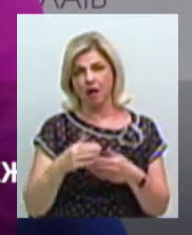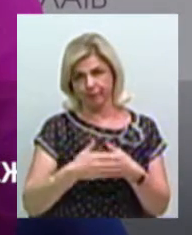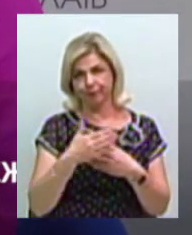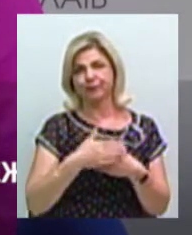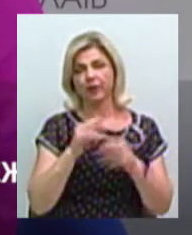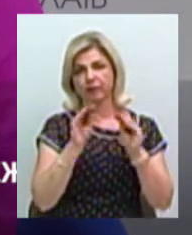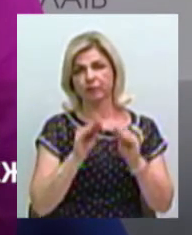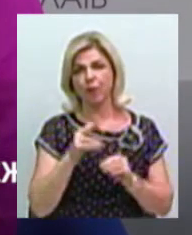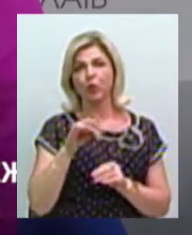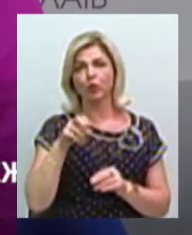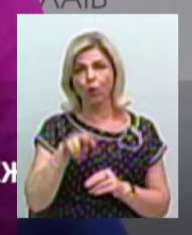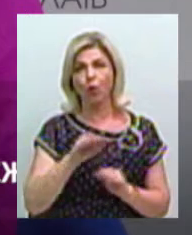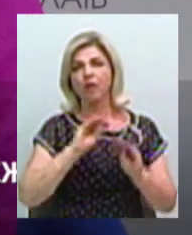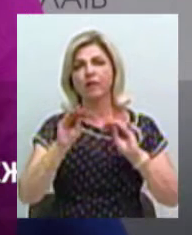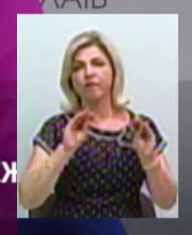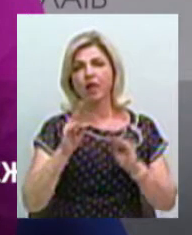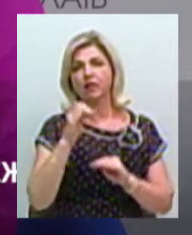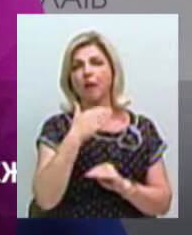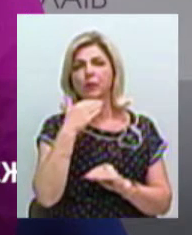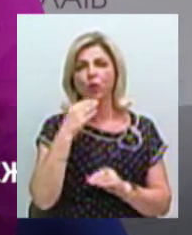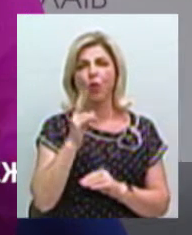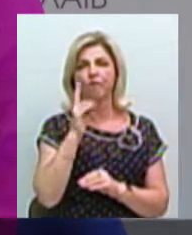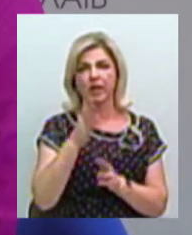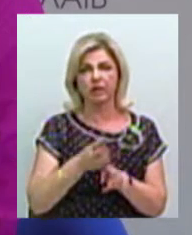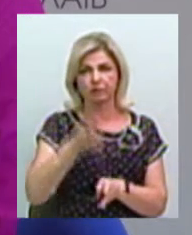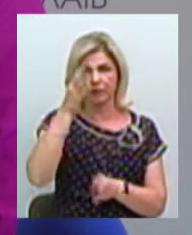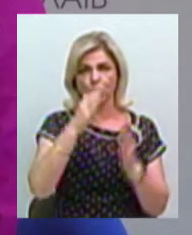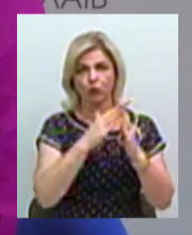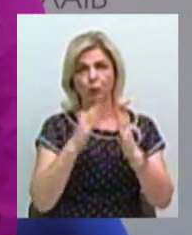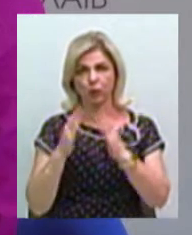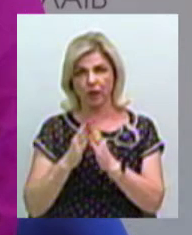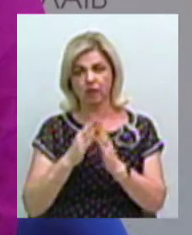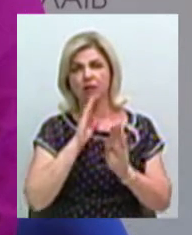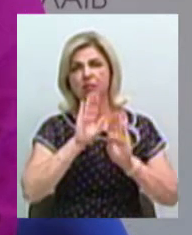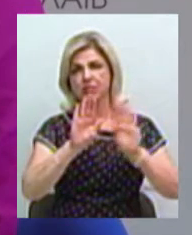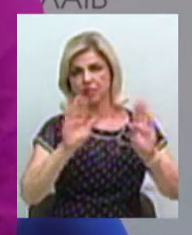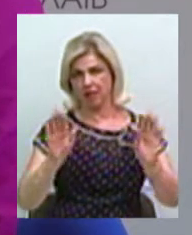розміщенню агітаційної продукції на багатоповерхових будинках.